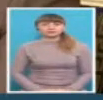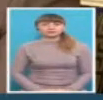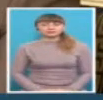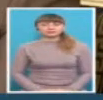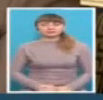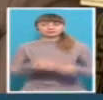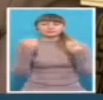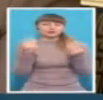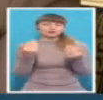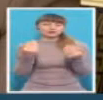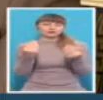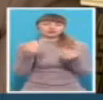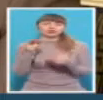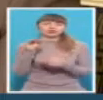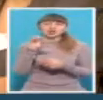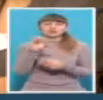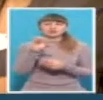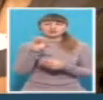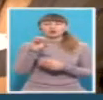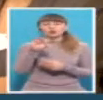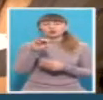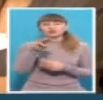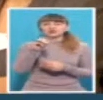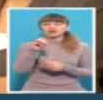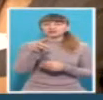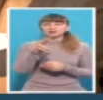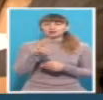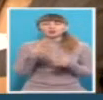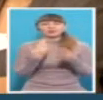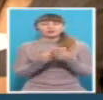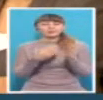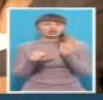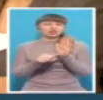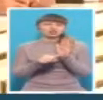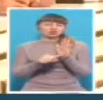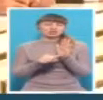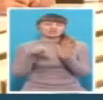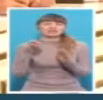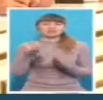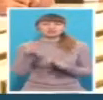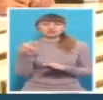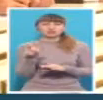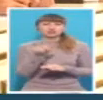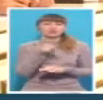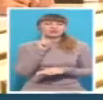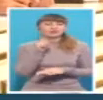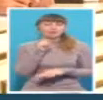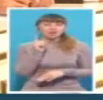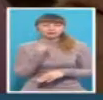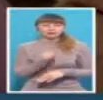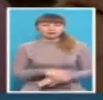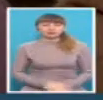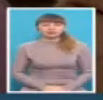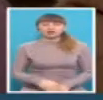Келер жылы жастар жылы болып белгіленді. Өңірде 875 мың тұрғын болса, соның 185 мыңы жастар. Басым бөлігі ауылды